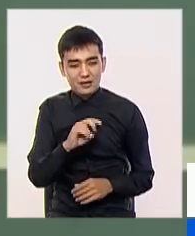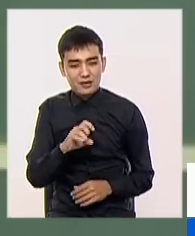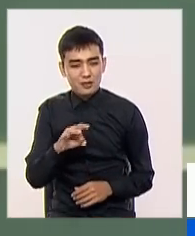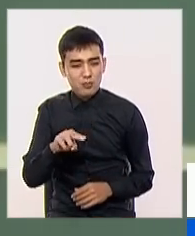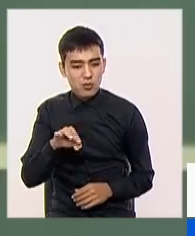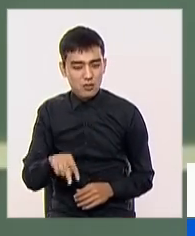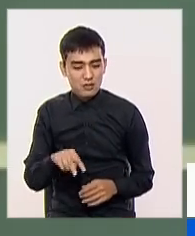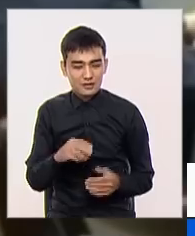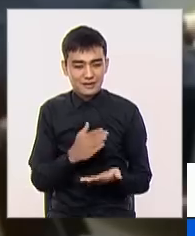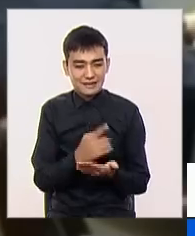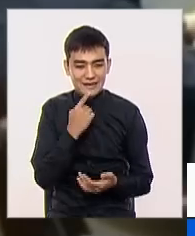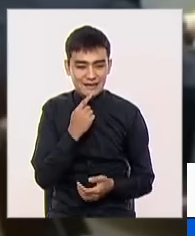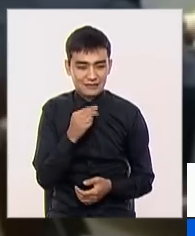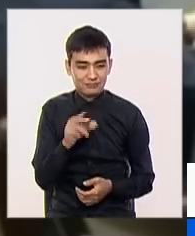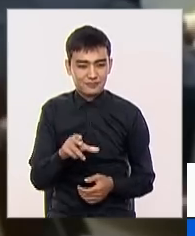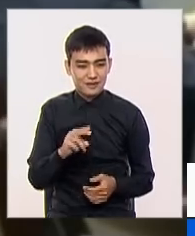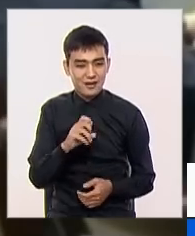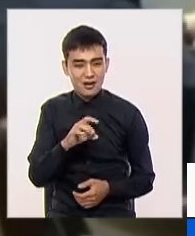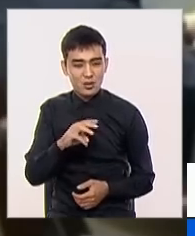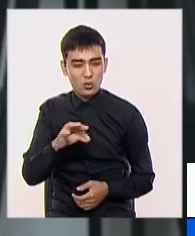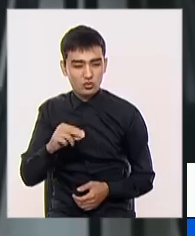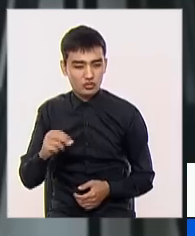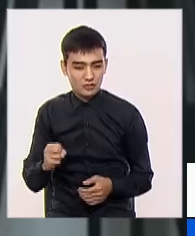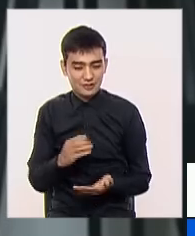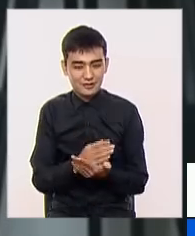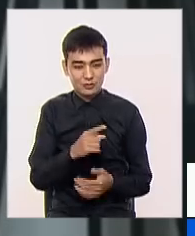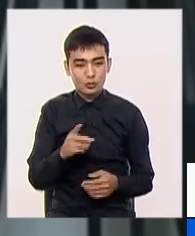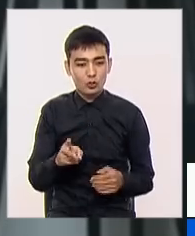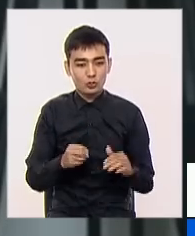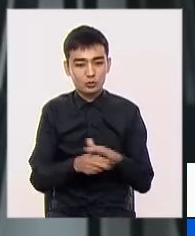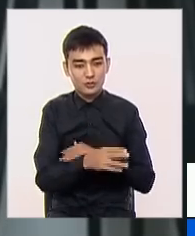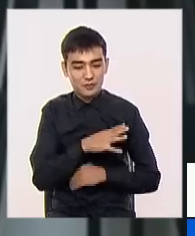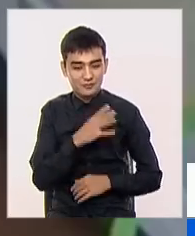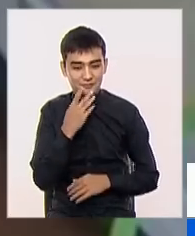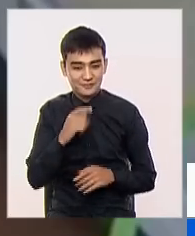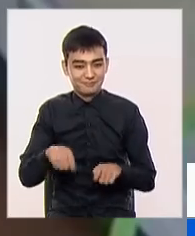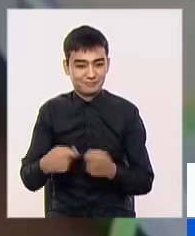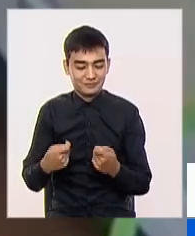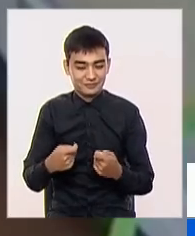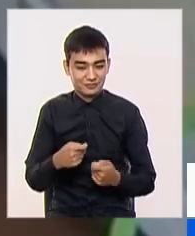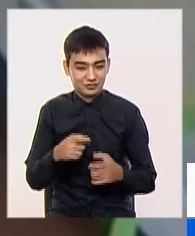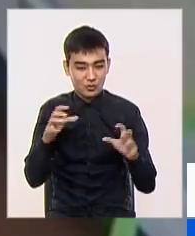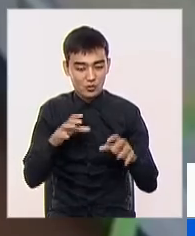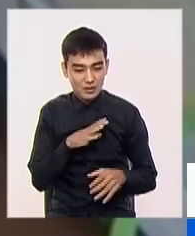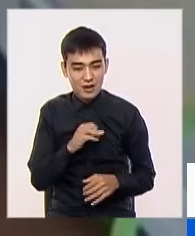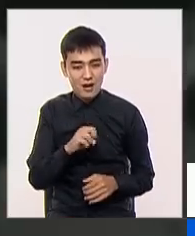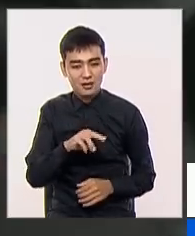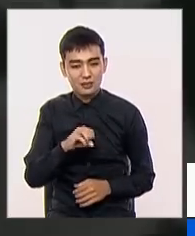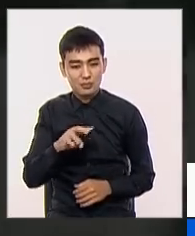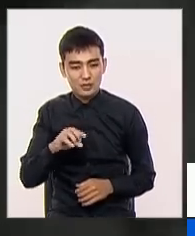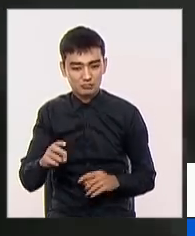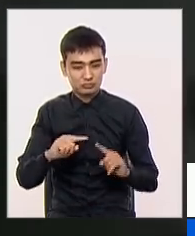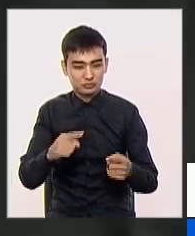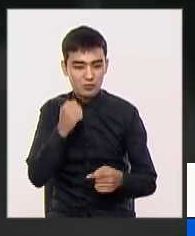называемые красные карточки Red Notice. Именно такие выдают сбежавшим за границу правонарушителям. Сейчас Алтынбеков под стражей в